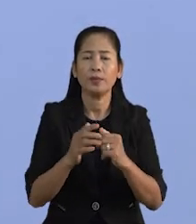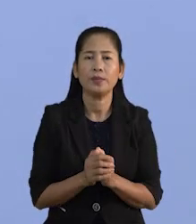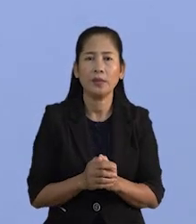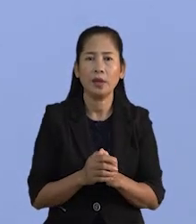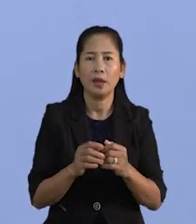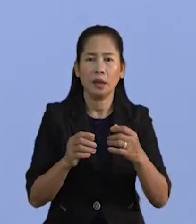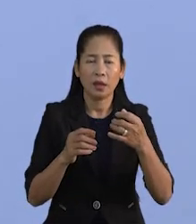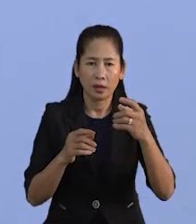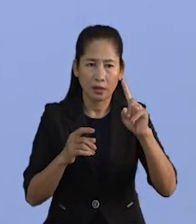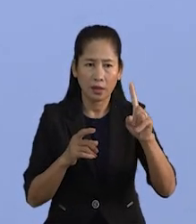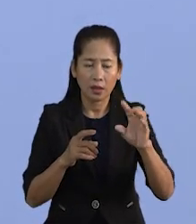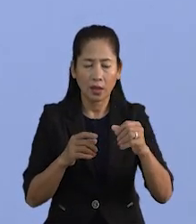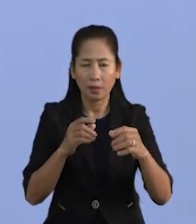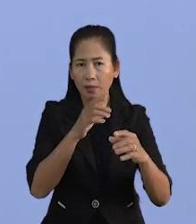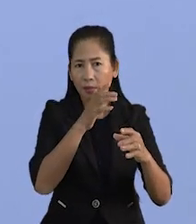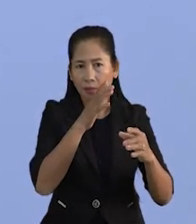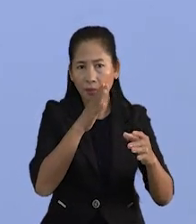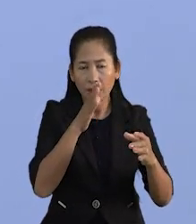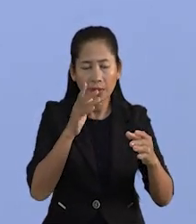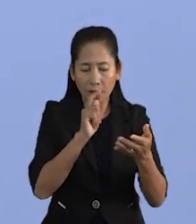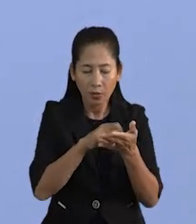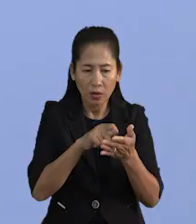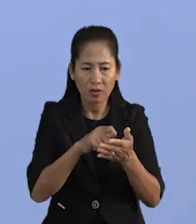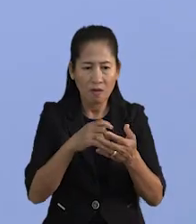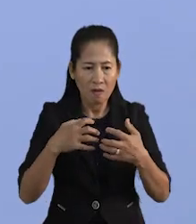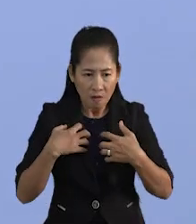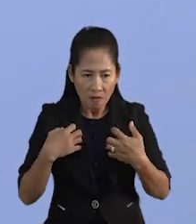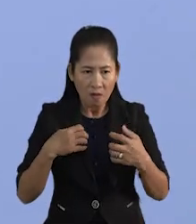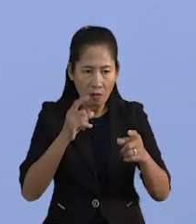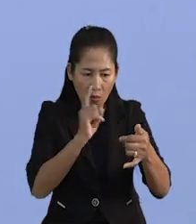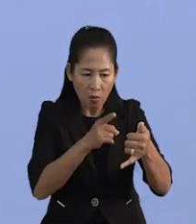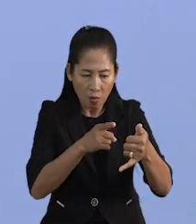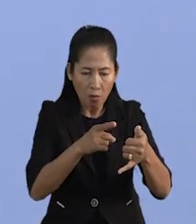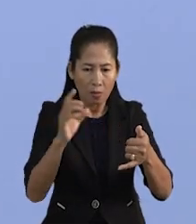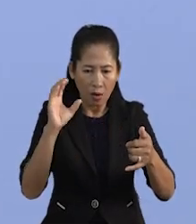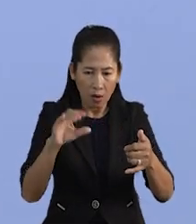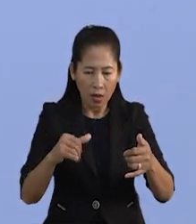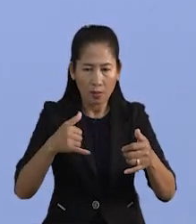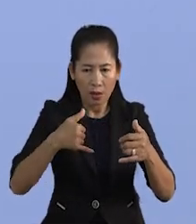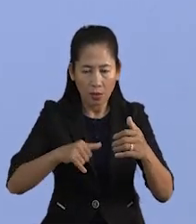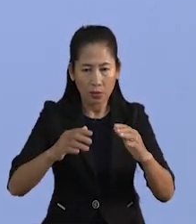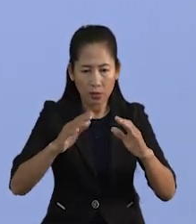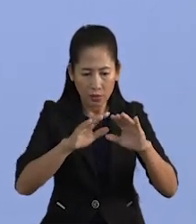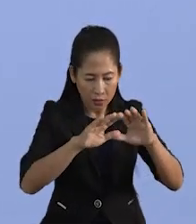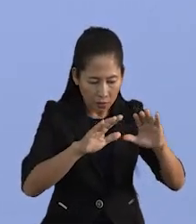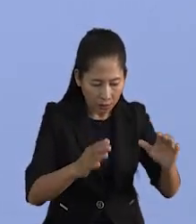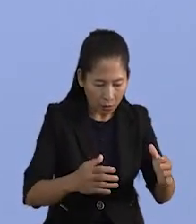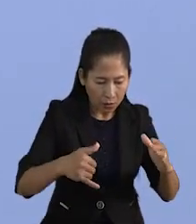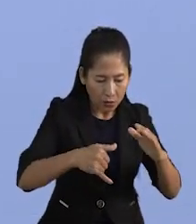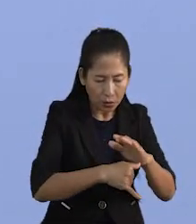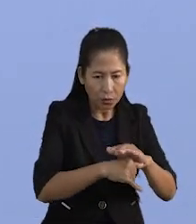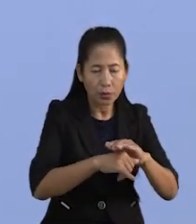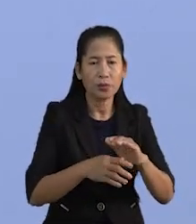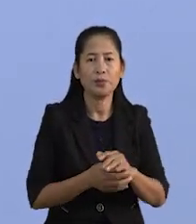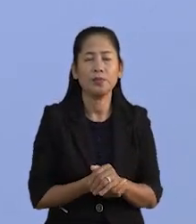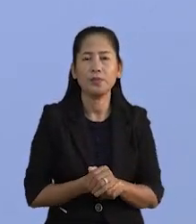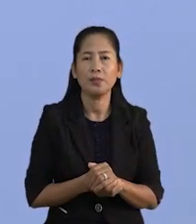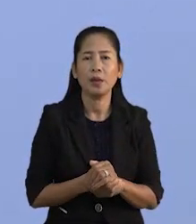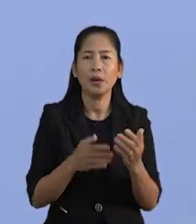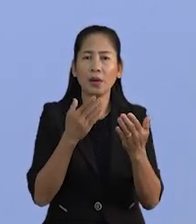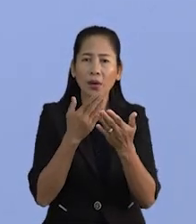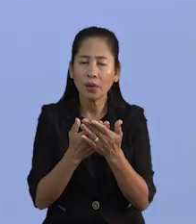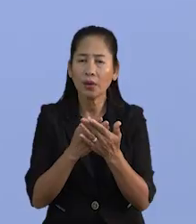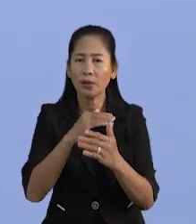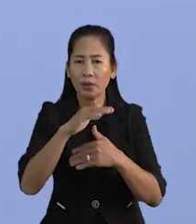បស់ទី10មេមាន់ខឹងណាស់ស្ដីបន្ទោសហើយបង្ខំកូនឲ្យចូលក្នុងសំបុកវិញបាទអ